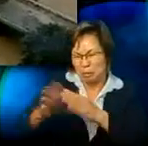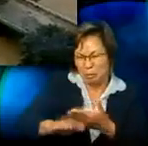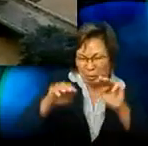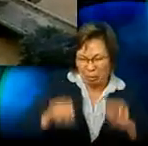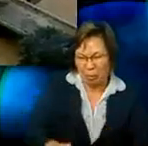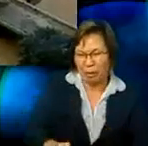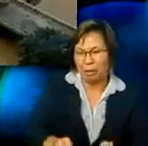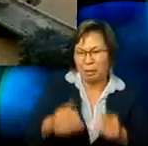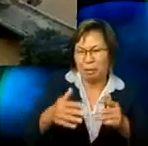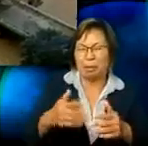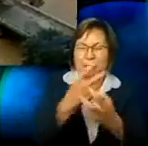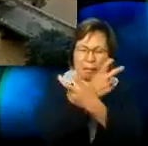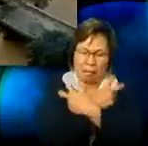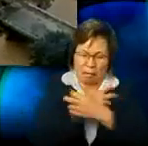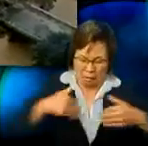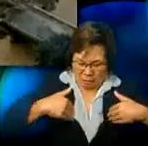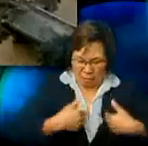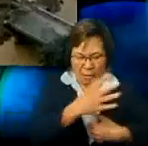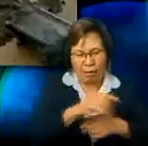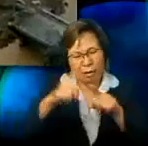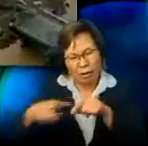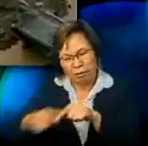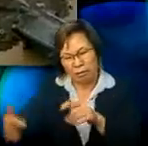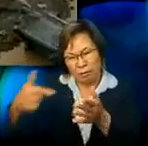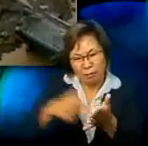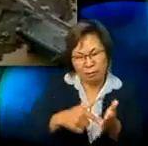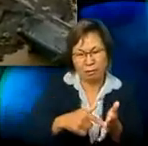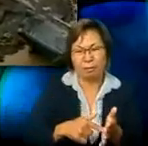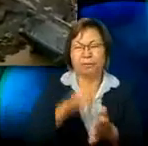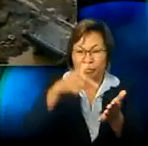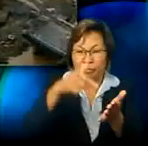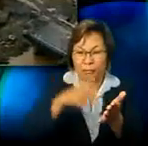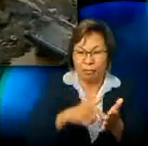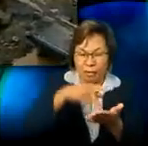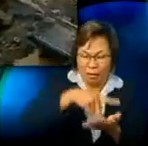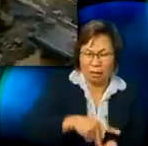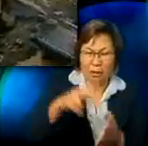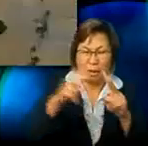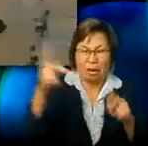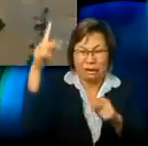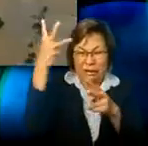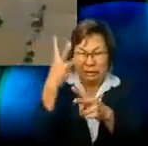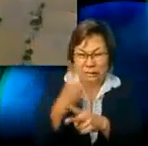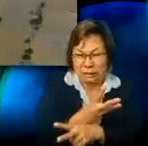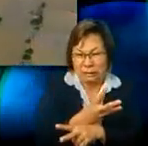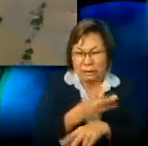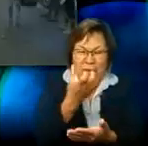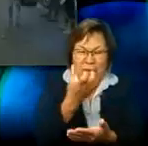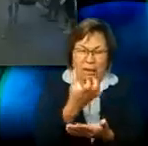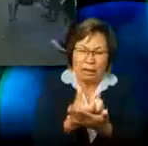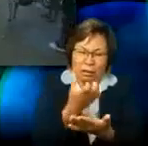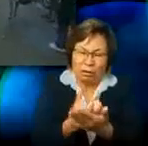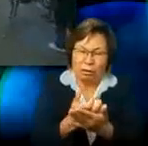mayat manusia yang terbiar, bangkai haiwan dan bermacam-macam lagi. Dan satu lagi kesan paling teruk ialah kegiatan